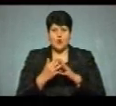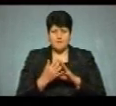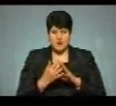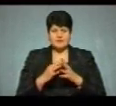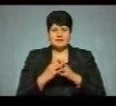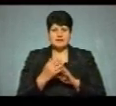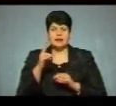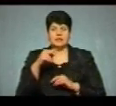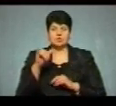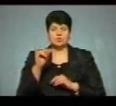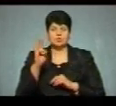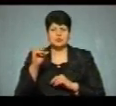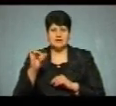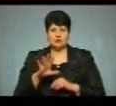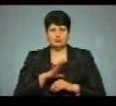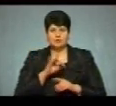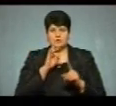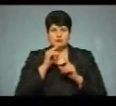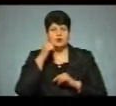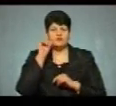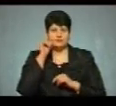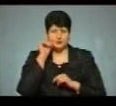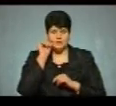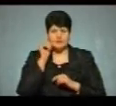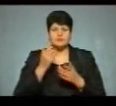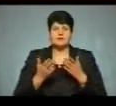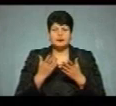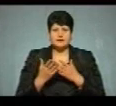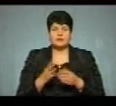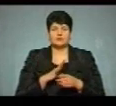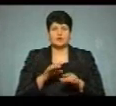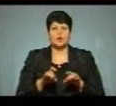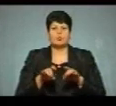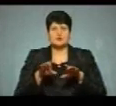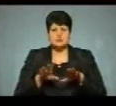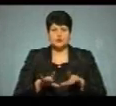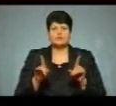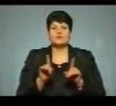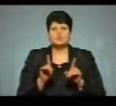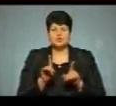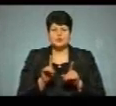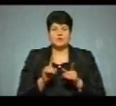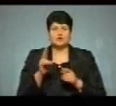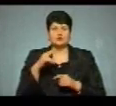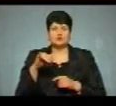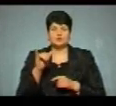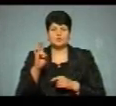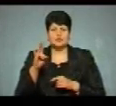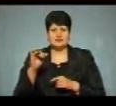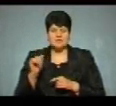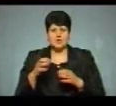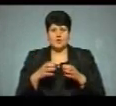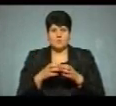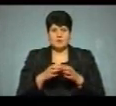парафії села Дунаїв відбули збори вчора, на яких було постановлено, що Дунаївська громада